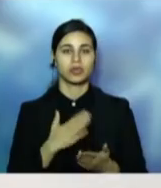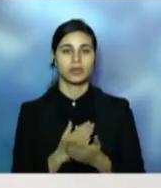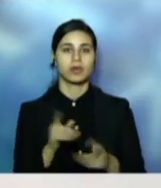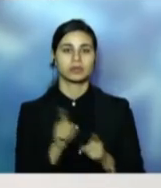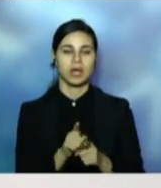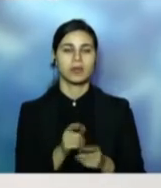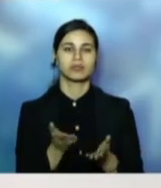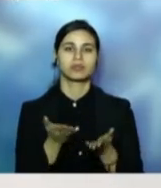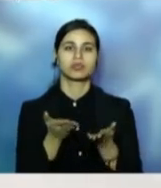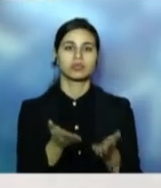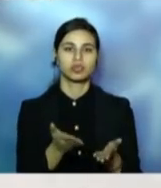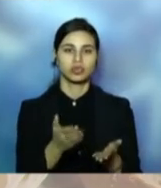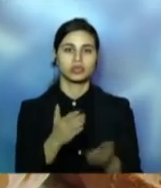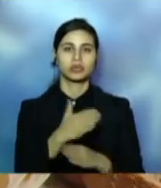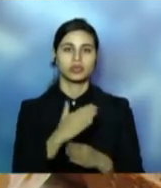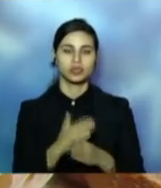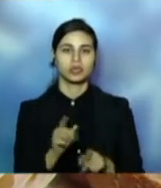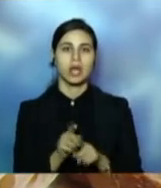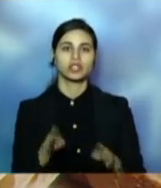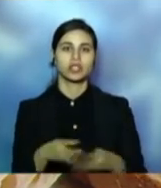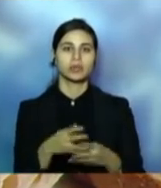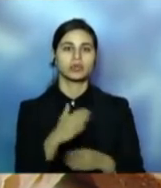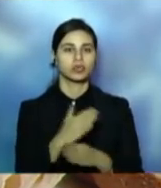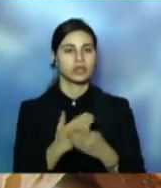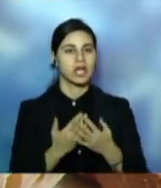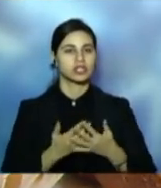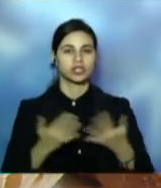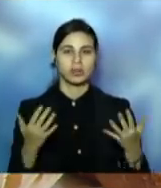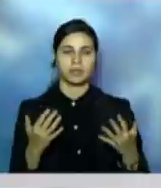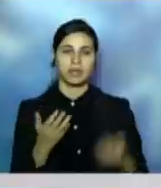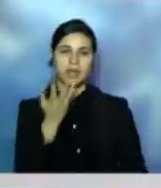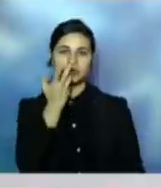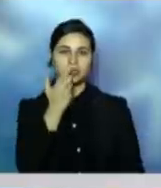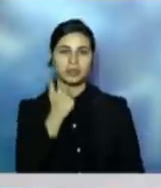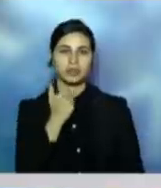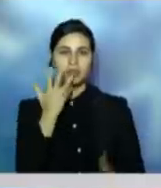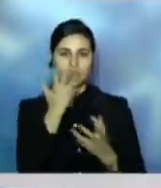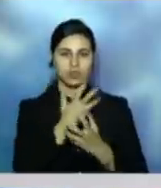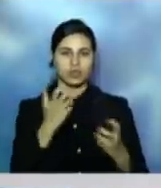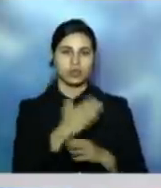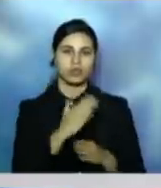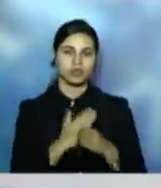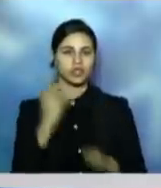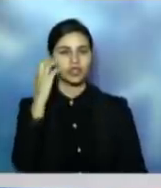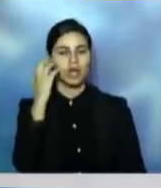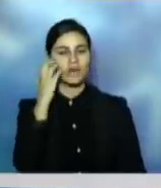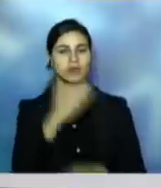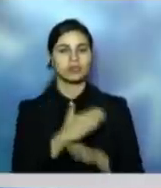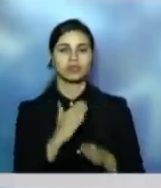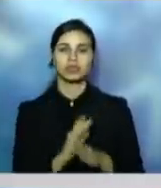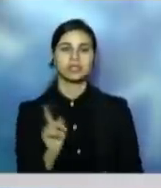წოდებული ფურნის პური, გვაქვს შეკმაზული პური და ასე შემდეგ. შეფერი, ანუ რუხი პური, შავი პური,